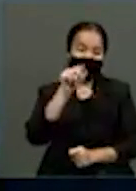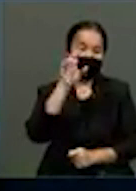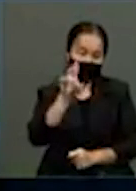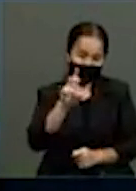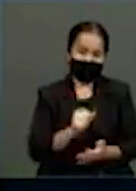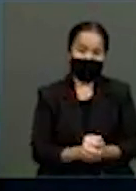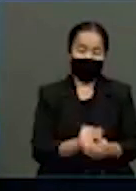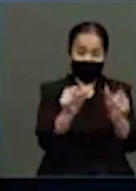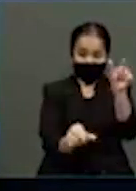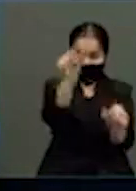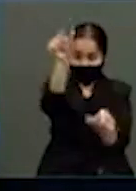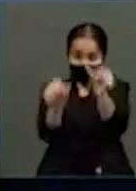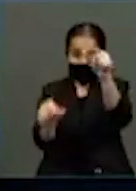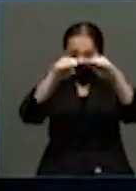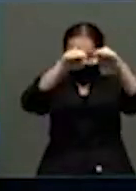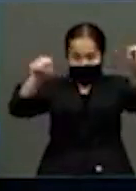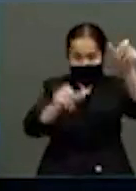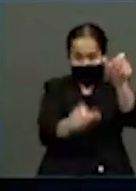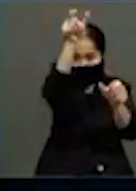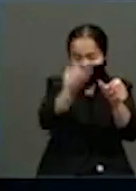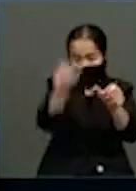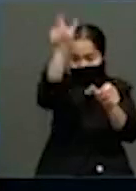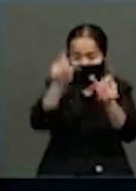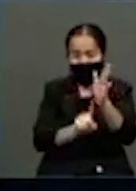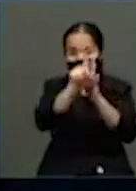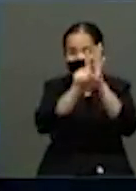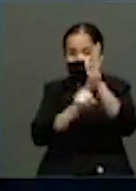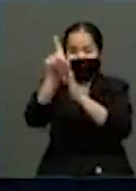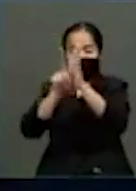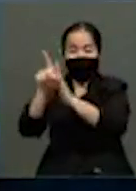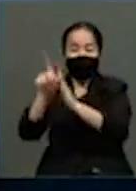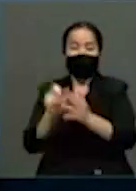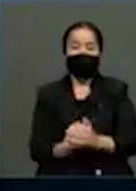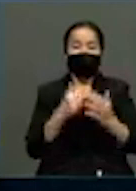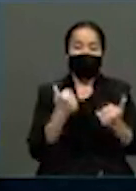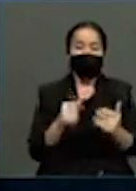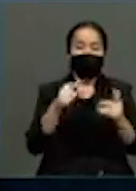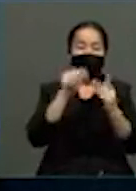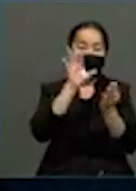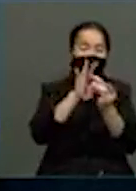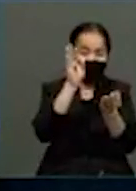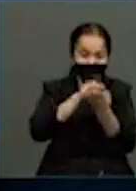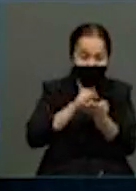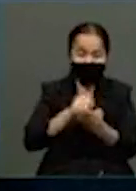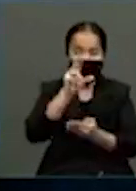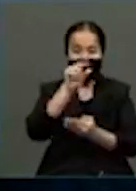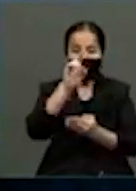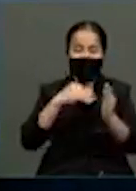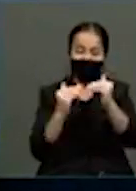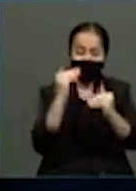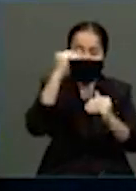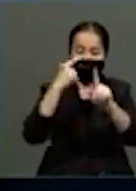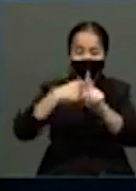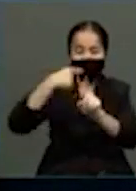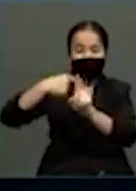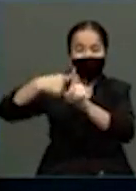ราฟอย่างนี้จะเห็นว่ามันทรงๆนะครับแต่ข้อมูลของ37นี่ ถ้าพอดออกมาเนี่ยมันคือมันเพิ่มนะครับคลัส